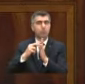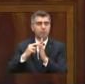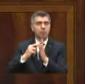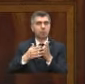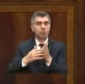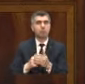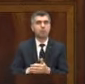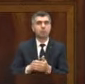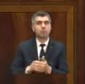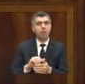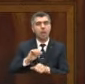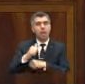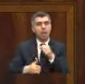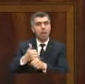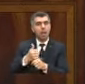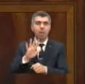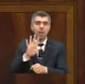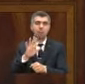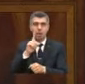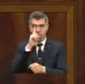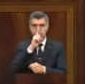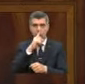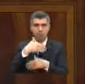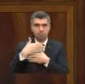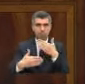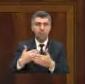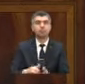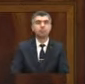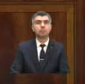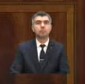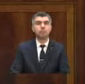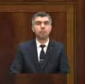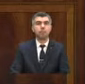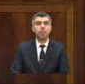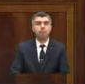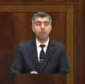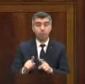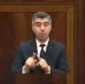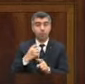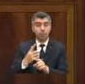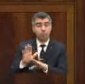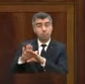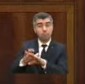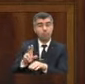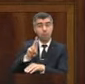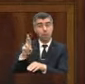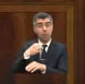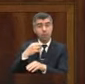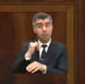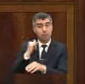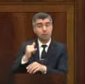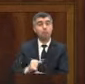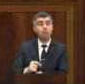مدى السنوات الخمس المقبلة. وفق هذه التوجيهات الملكية فإن